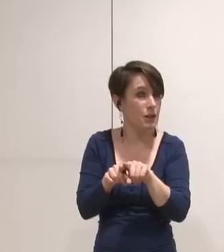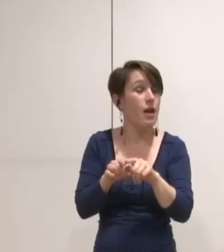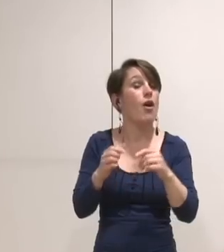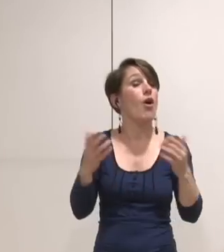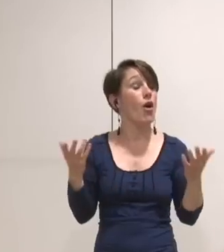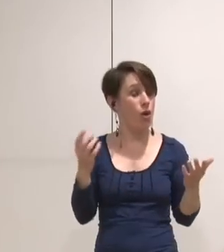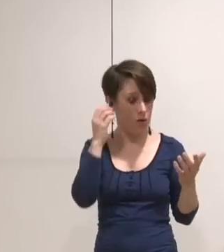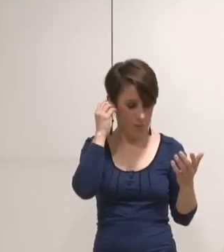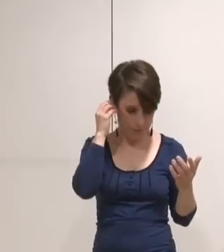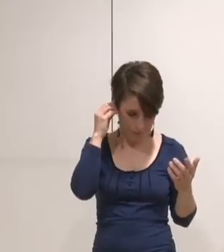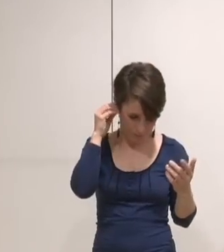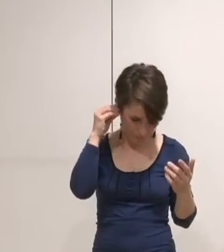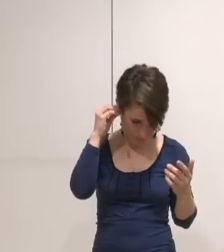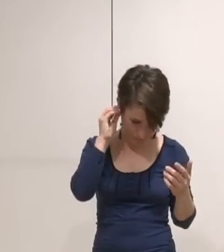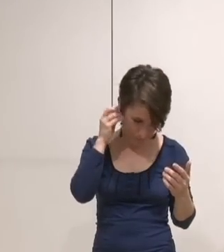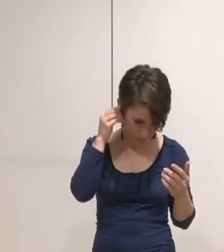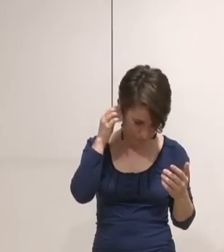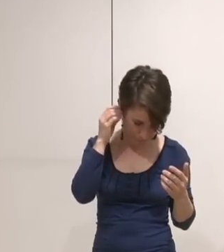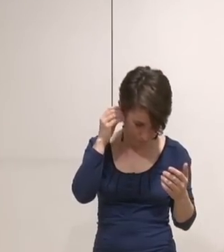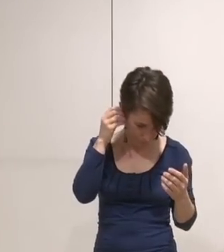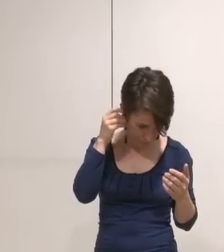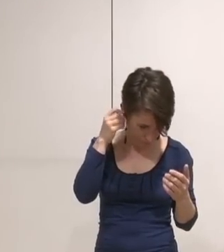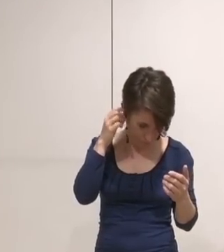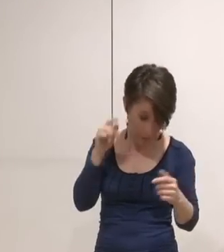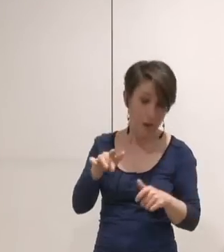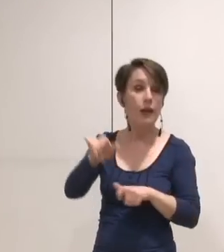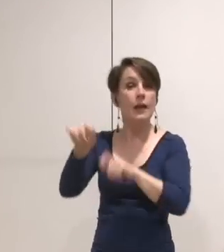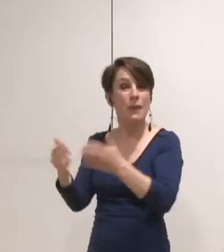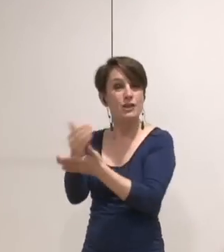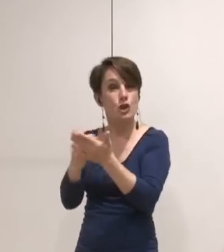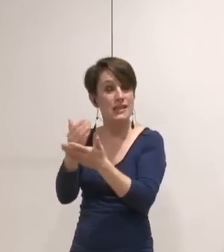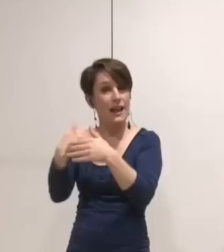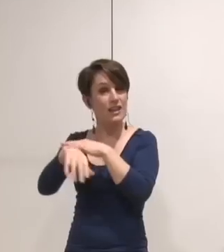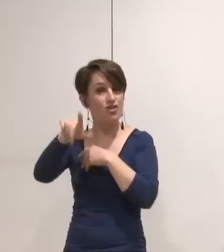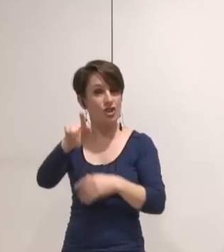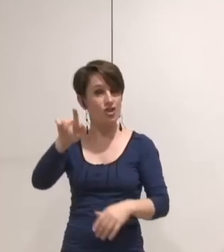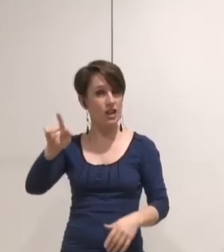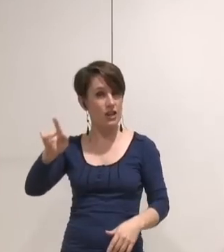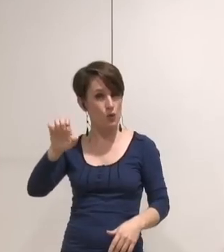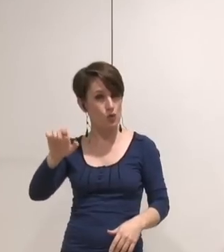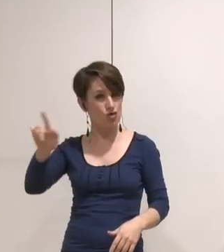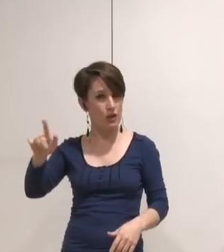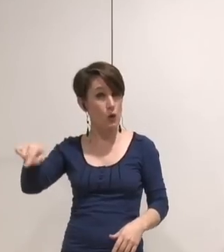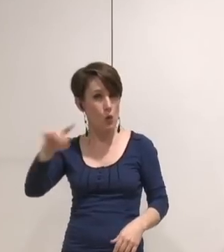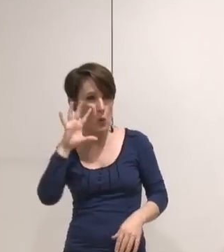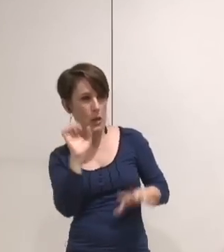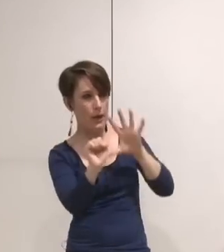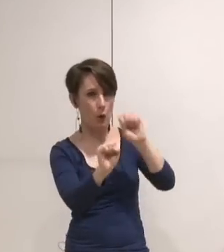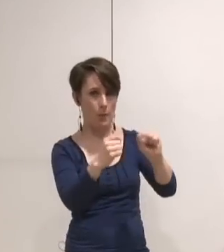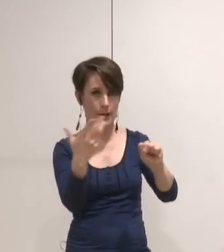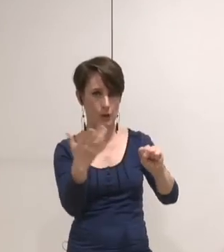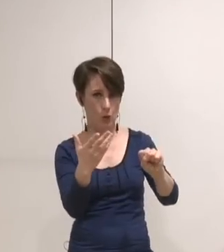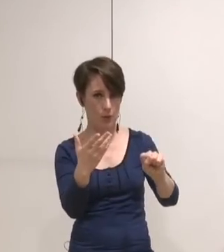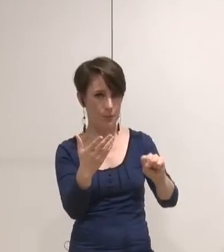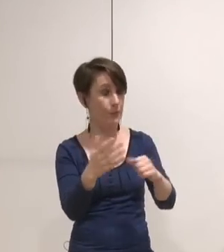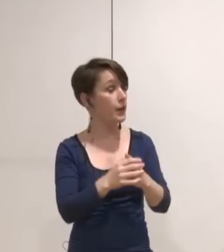que constatent les salariés de gaz électricité de grenob d'une part que l'élu que vous